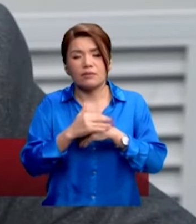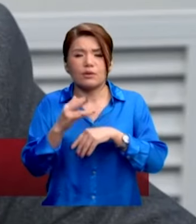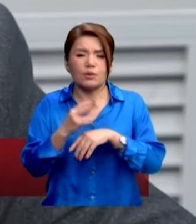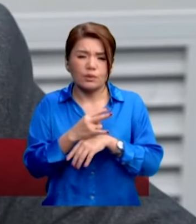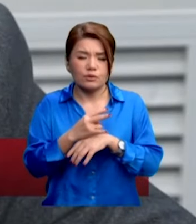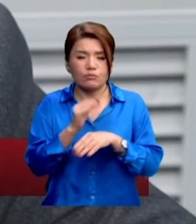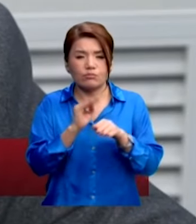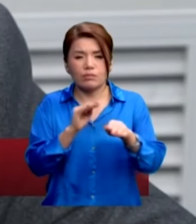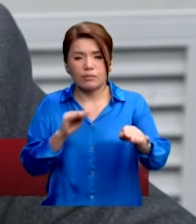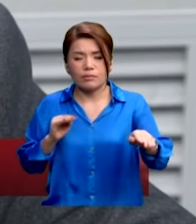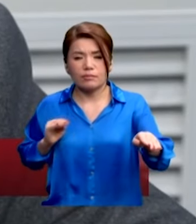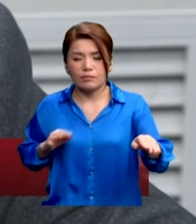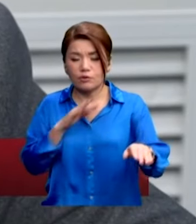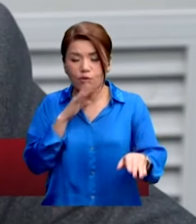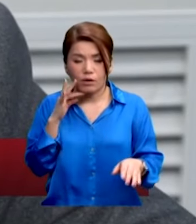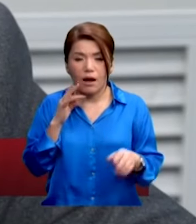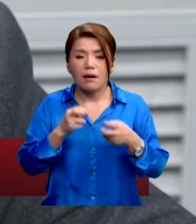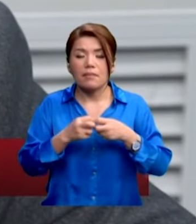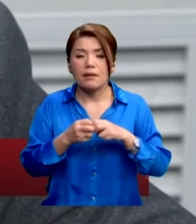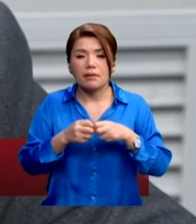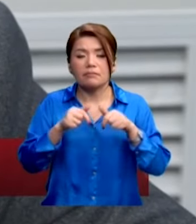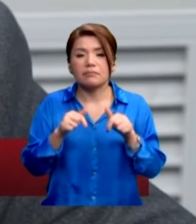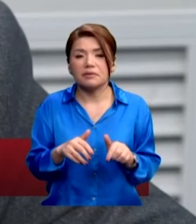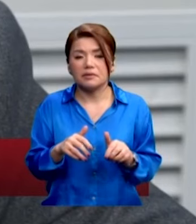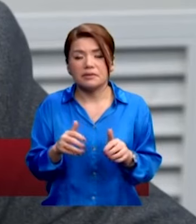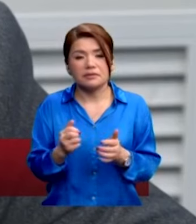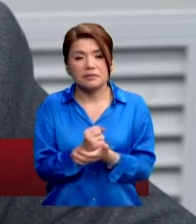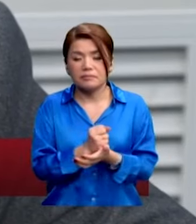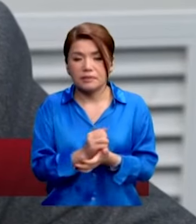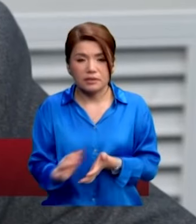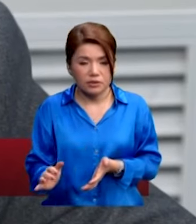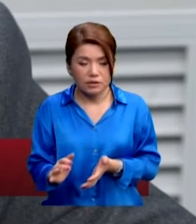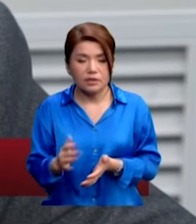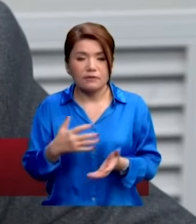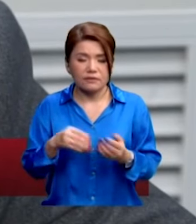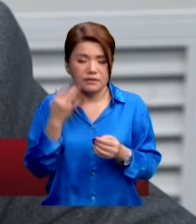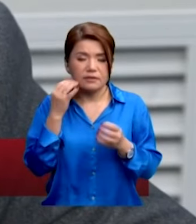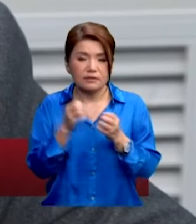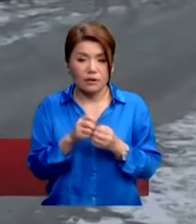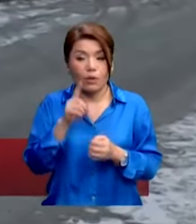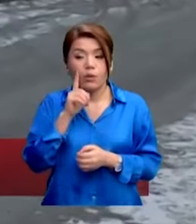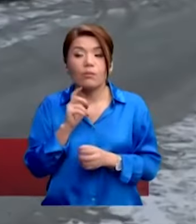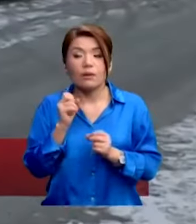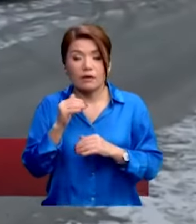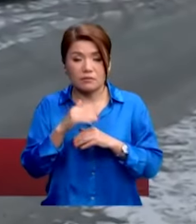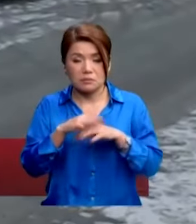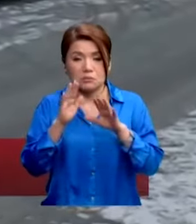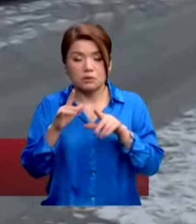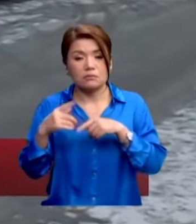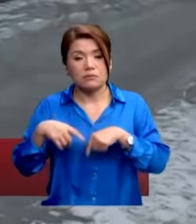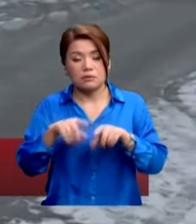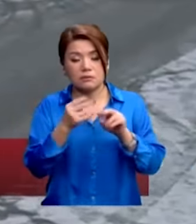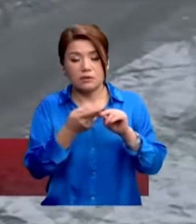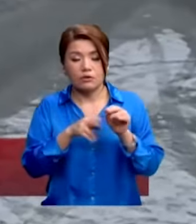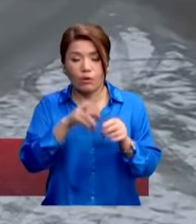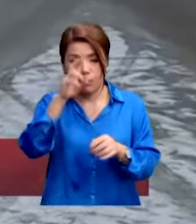такового выхода из ситуации в принципе не было найдено То есть как ехали все ехали как всем удобно так и едут выходом из ситуации по мнению